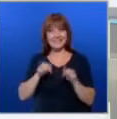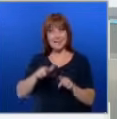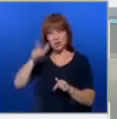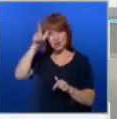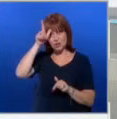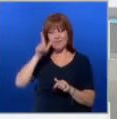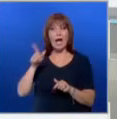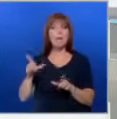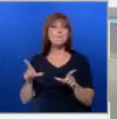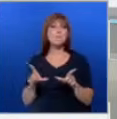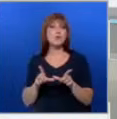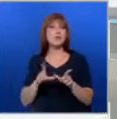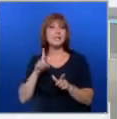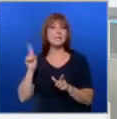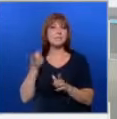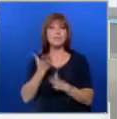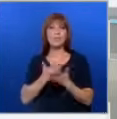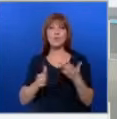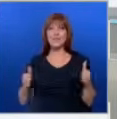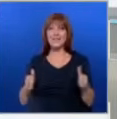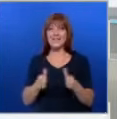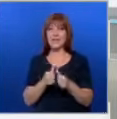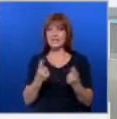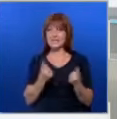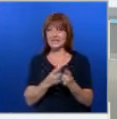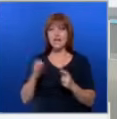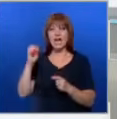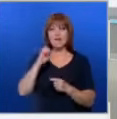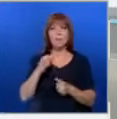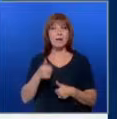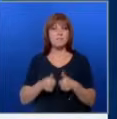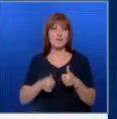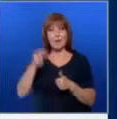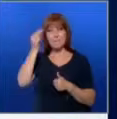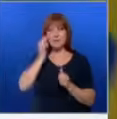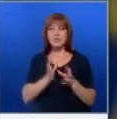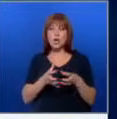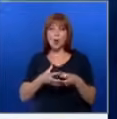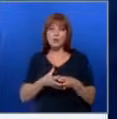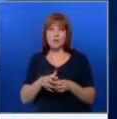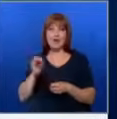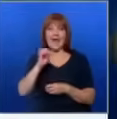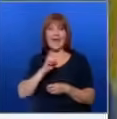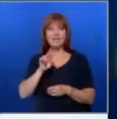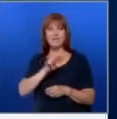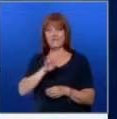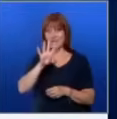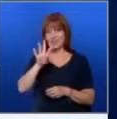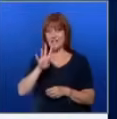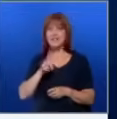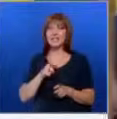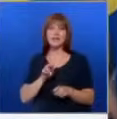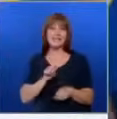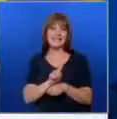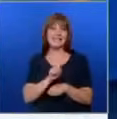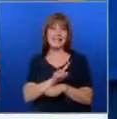София към Мюнхен за първата полуфинална среща на Европейското първенство. Българският отбор на Евро 2024 се състои